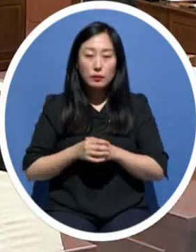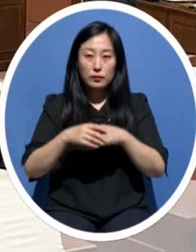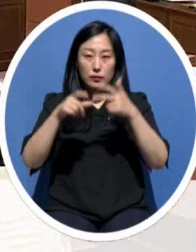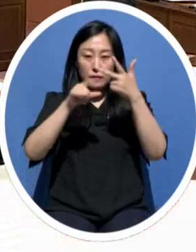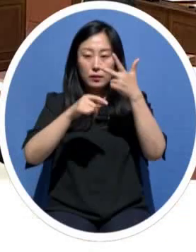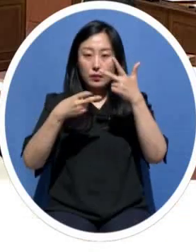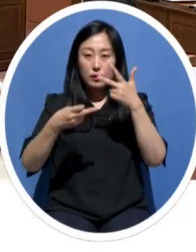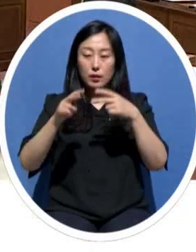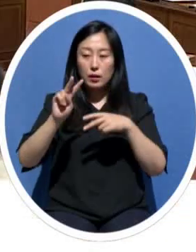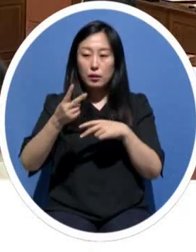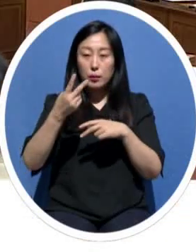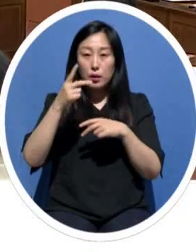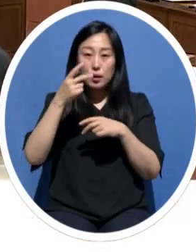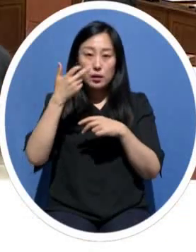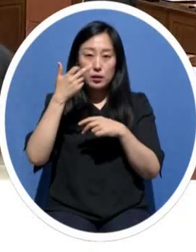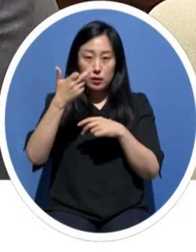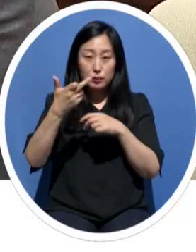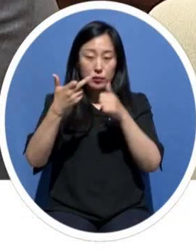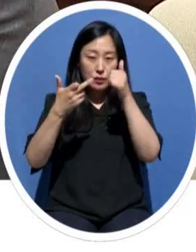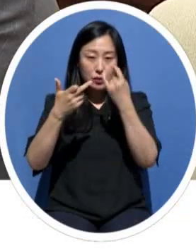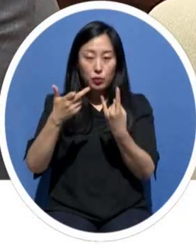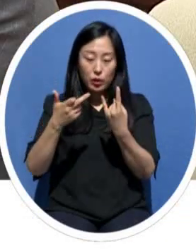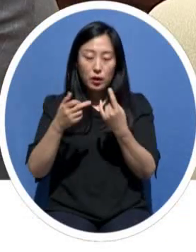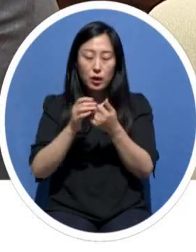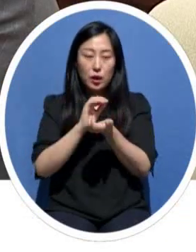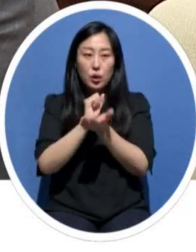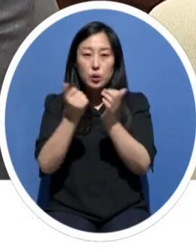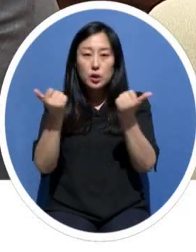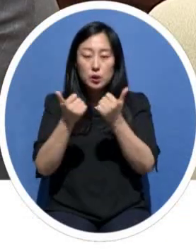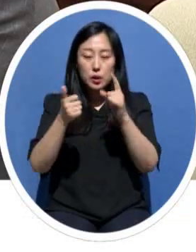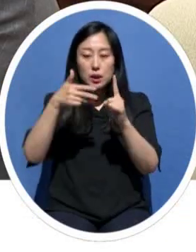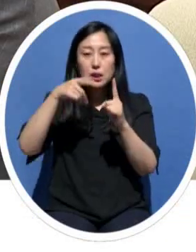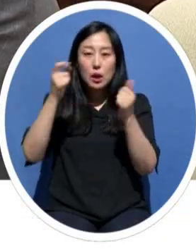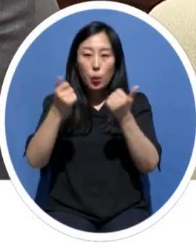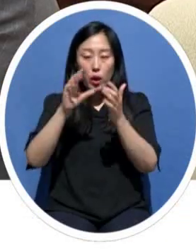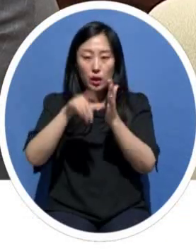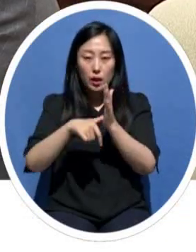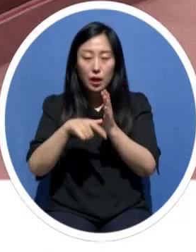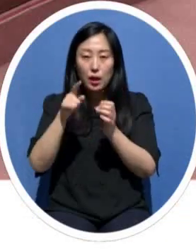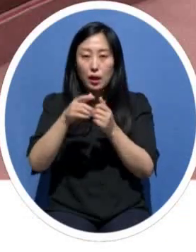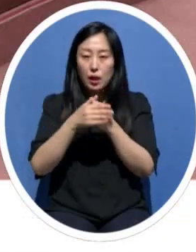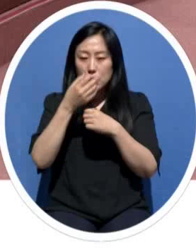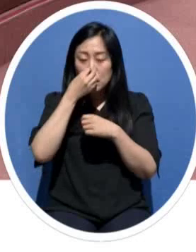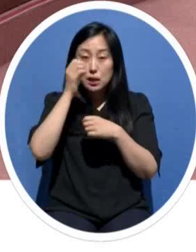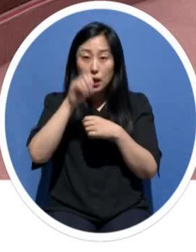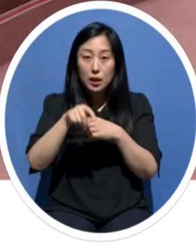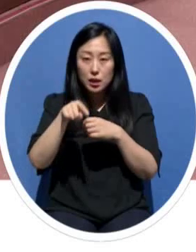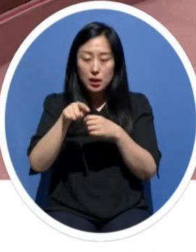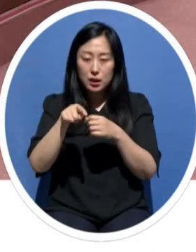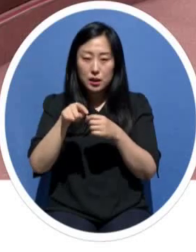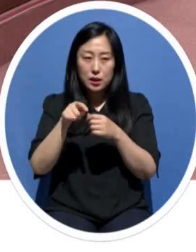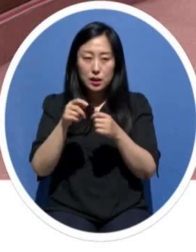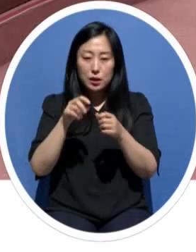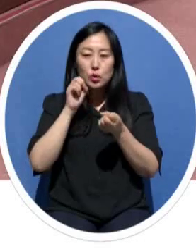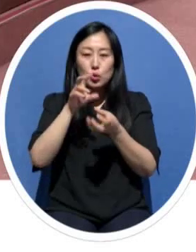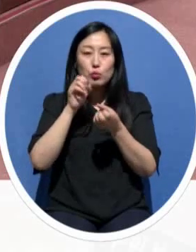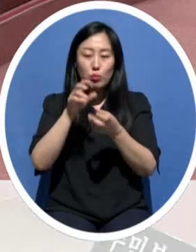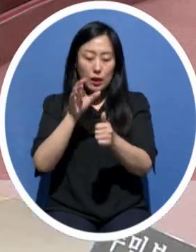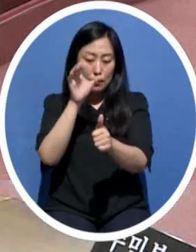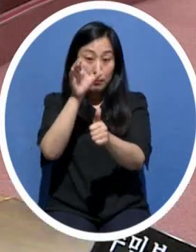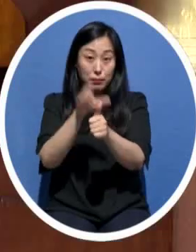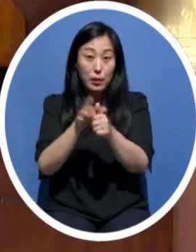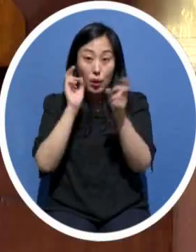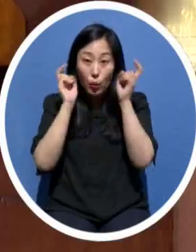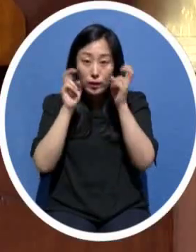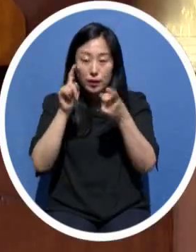12일 제217회 연제구의회 제1차 본회의에서 생활 폐기물 수집 운반 대행업체 운영 전반에 대한